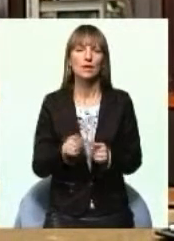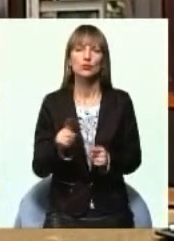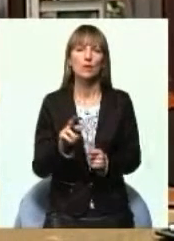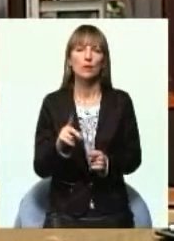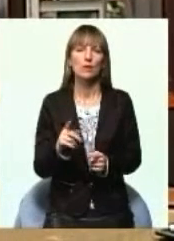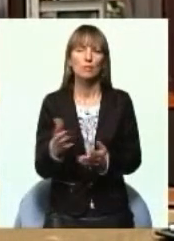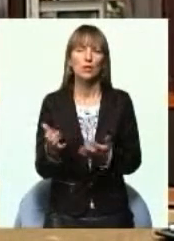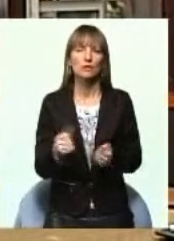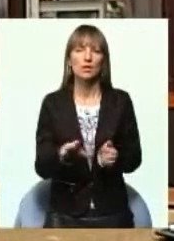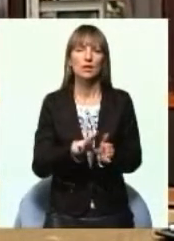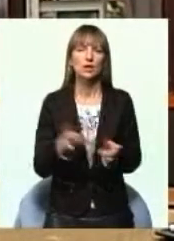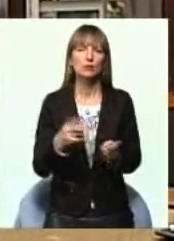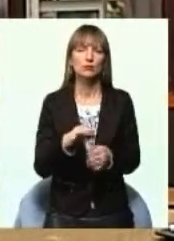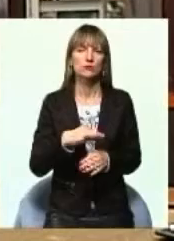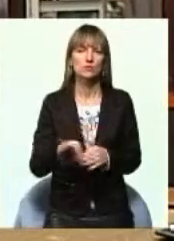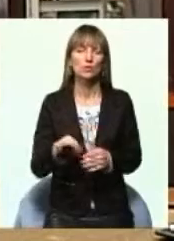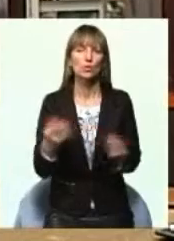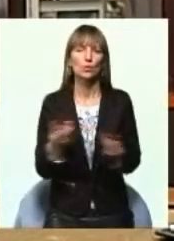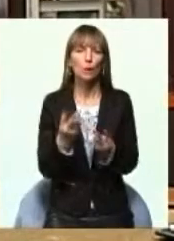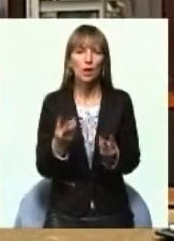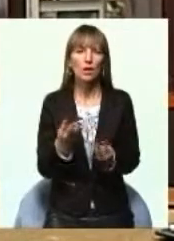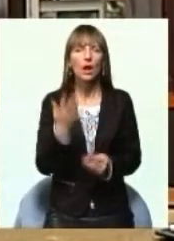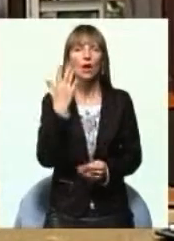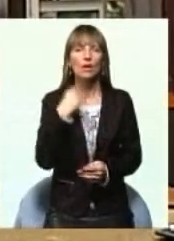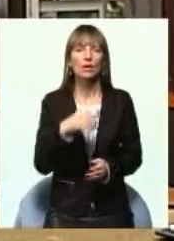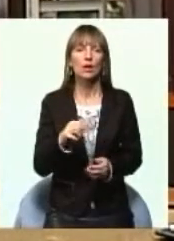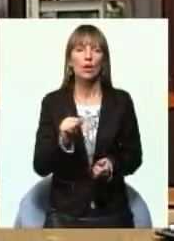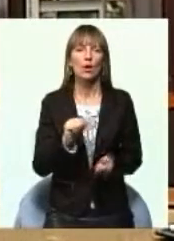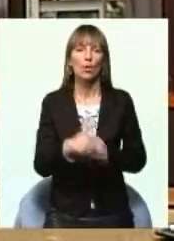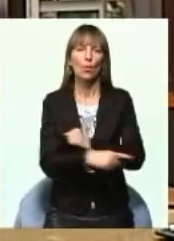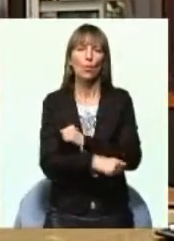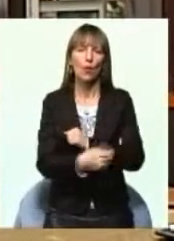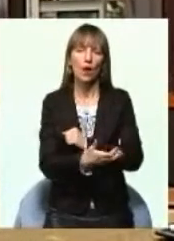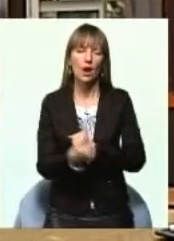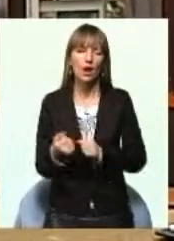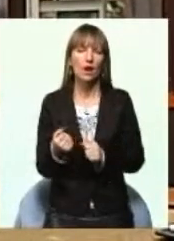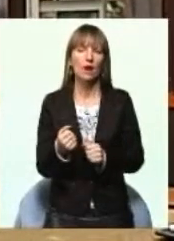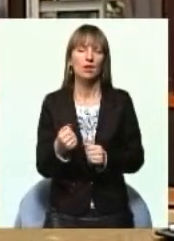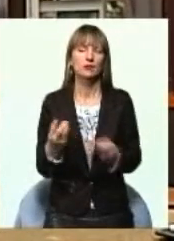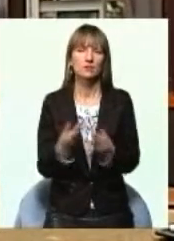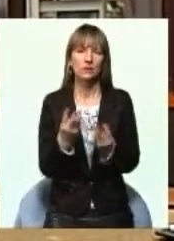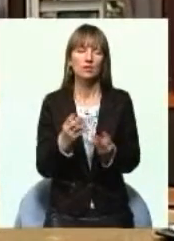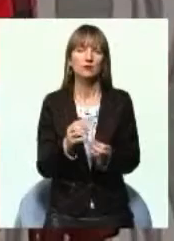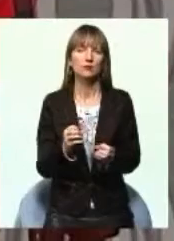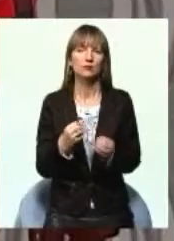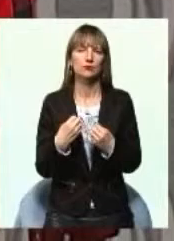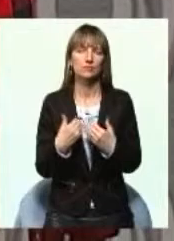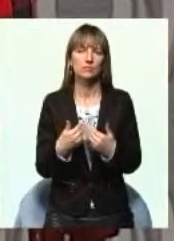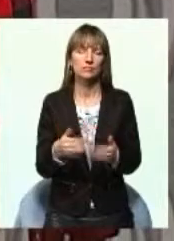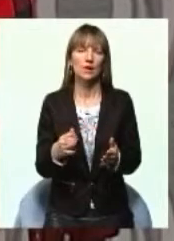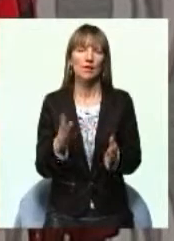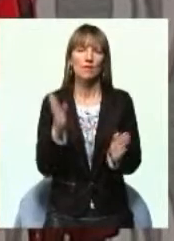надо сжигать уголь, а при сжигании угля все равно выкидывается в атмосферу вредные вещества. А вот хочешь прямо